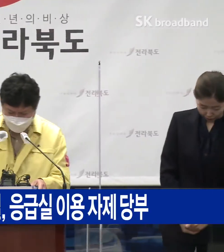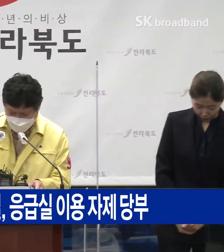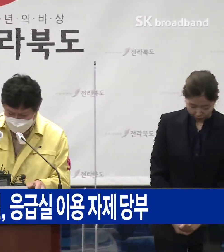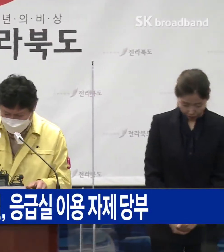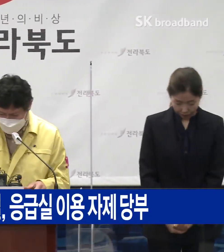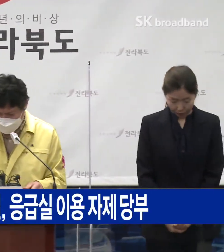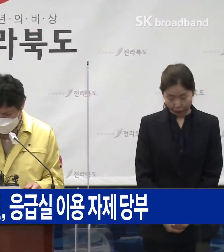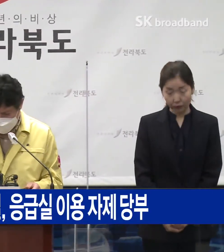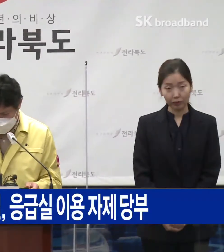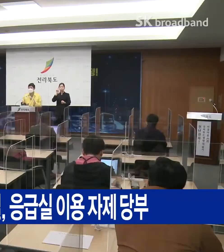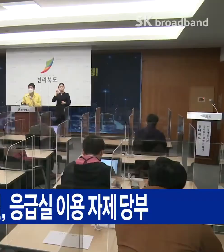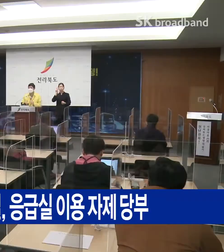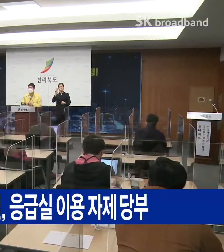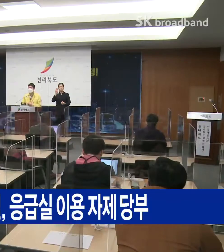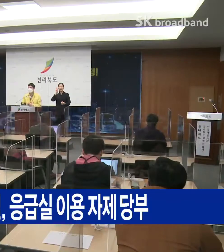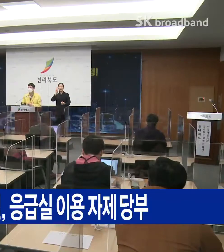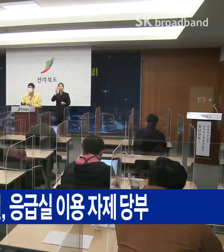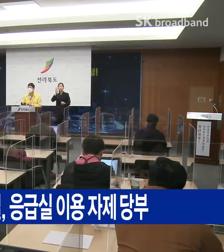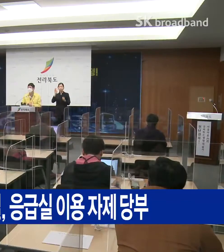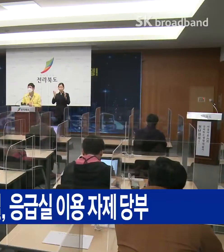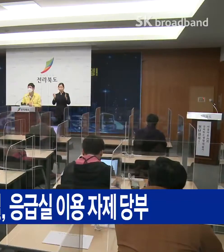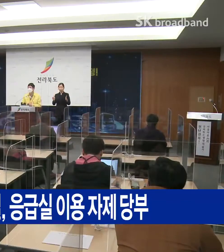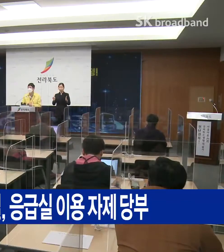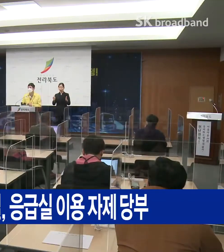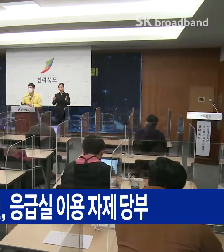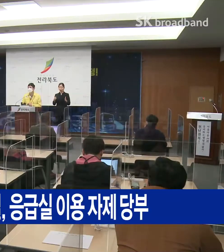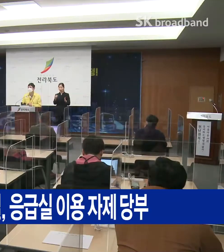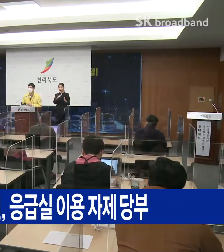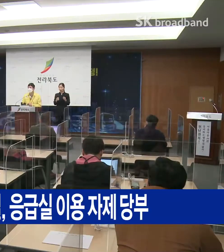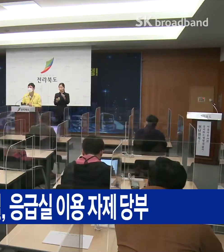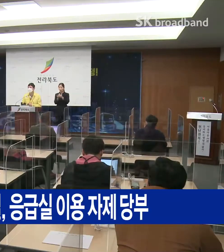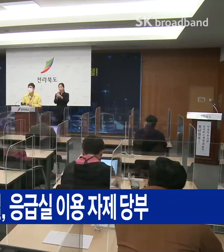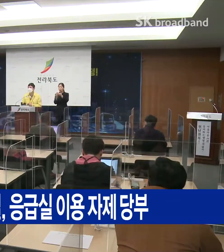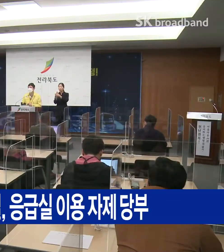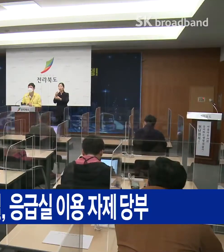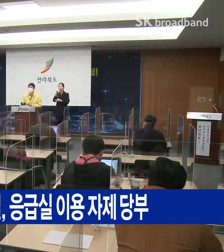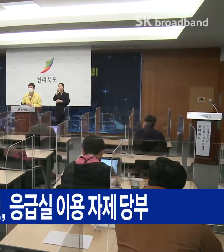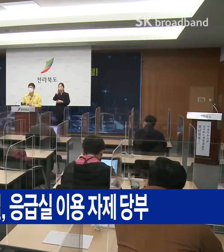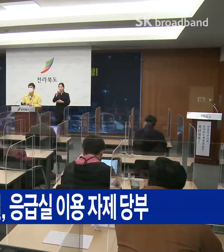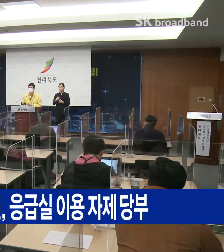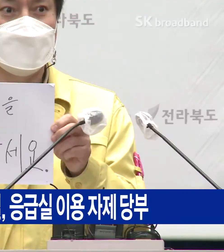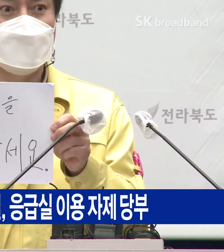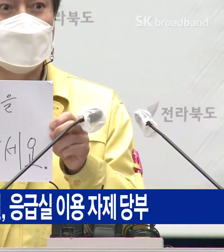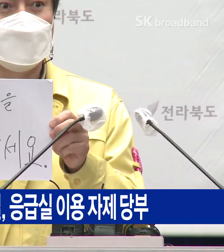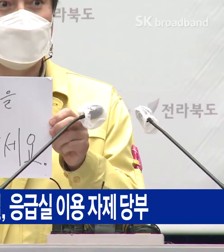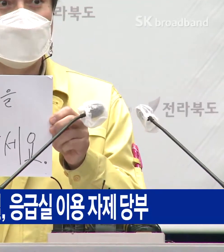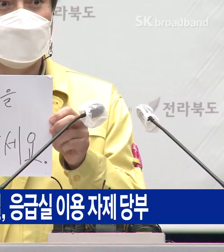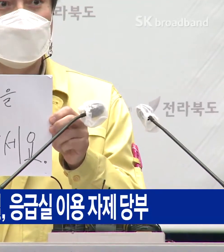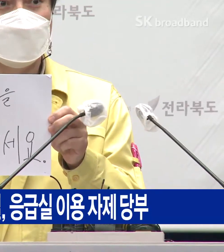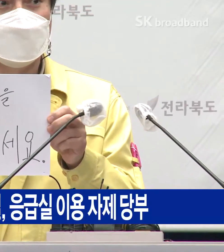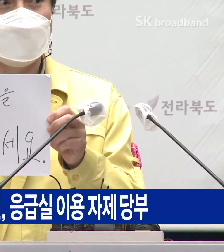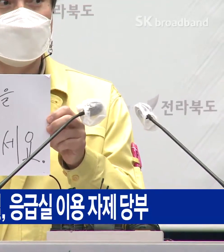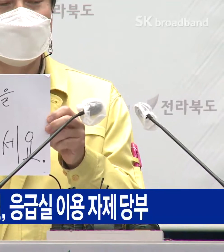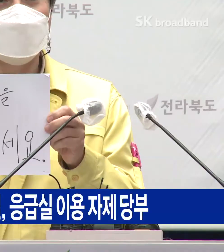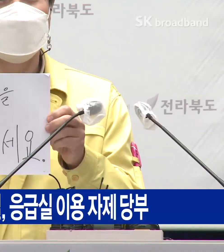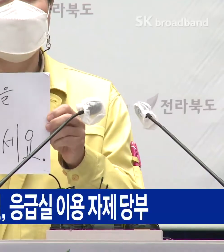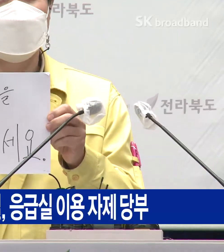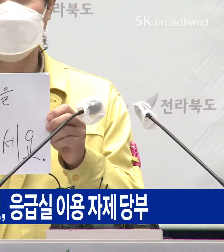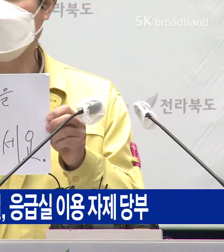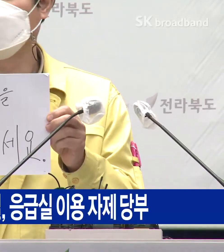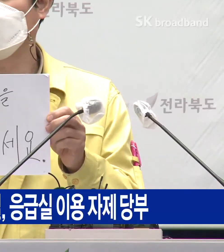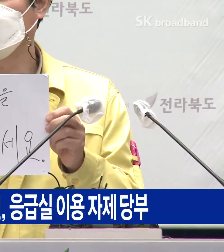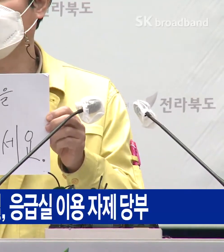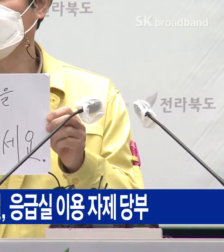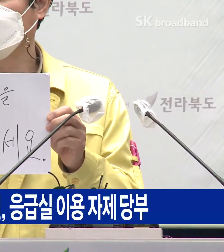접종한 뒤 발열과 통증을 호소하며 응급실을 찾는 환자들이 늘고 있기 때문입니다 도부 건 한국은 백신 접종 후 발생하는 여러